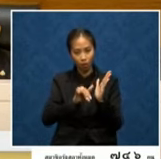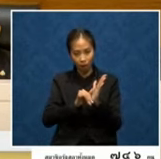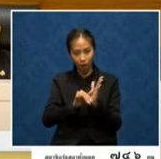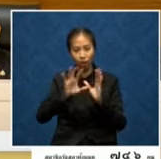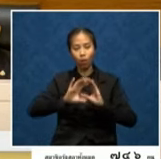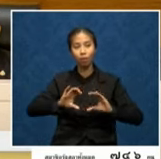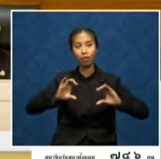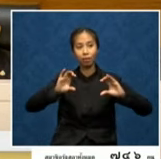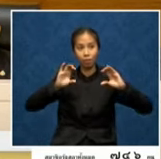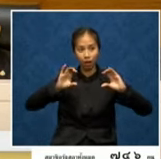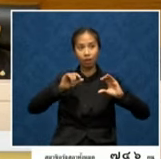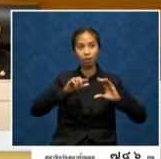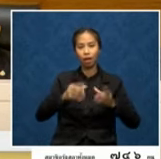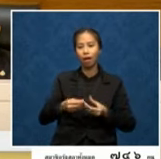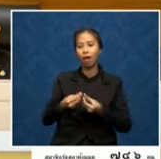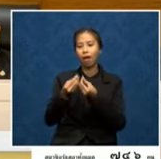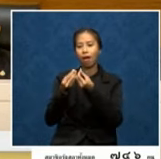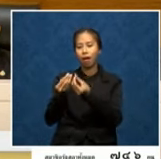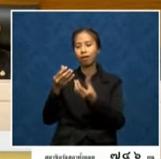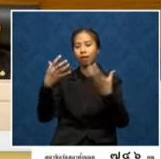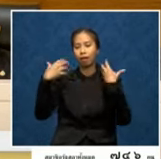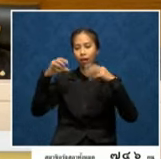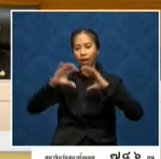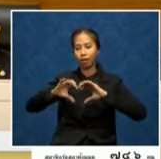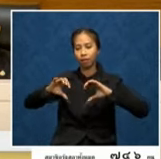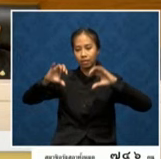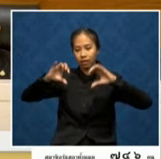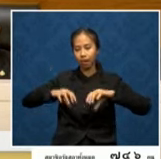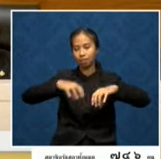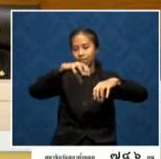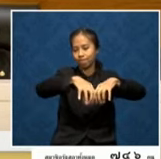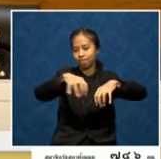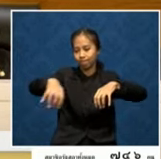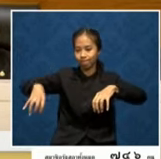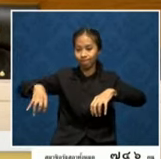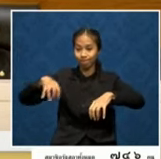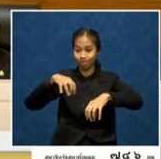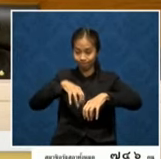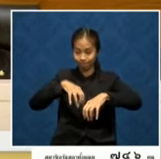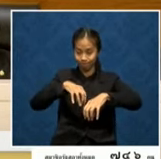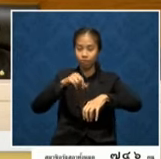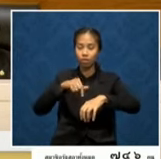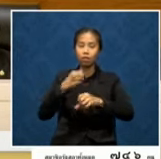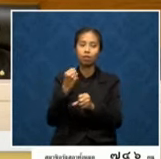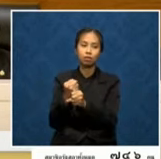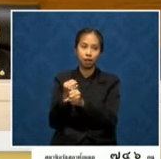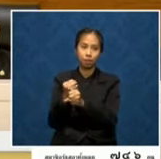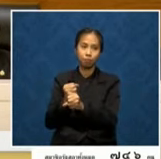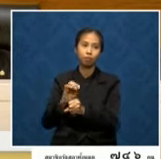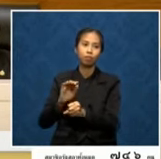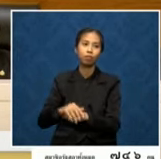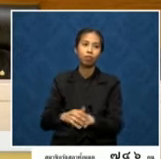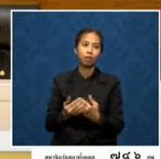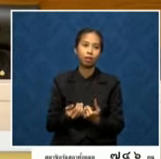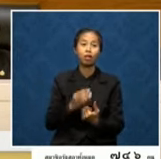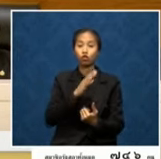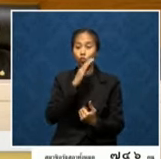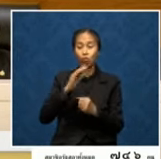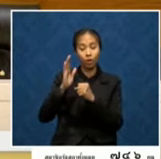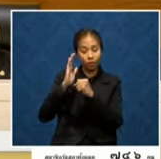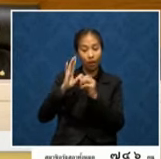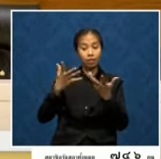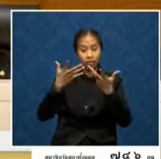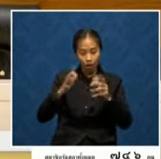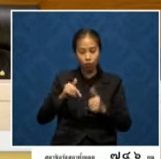ไปมอบให้แก่ข้าราชการทุกกรมในกระทรวงเกษตรหลังจากที่ได้แถลงนโยบายต่อรัฐสภา